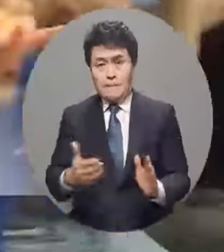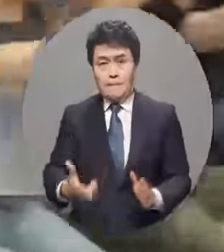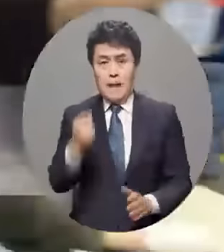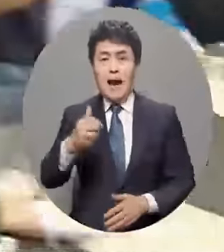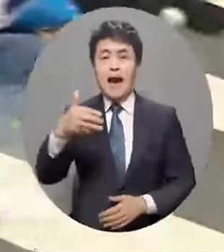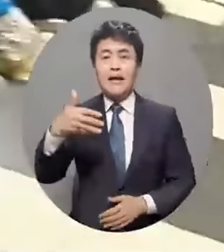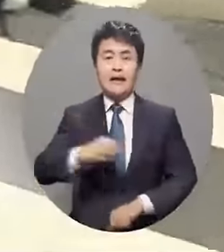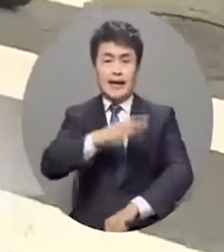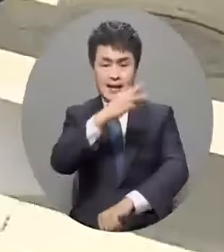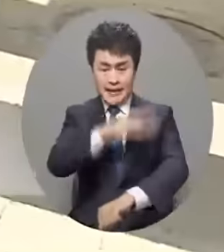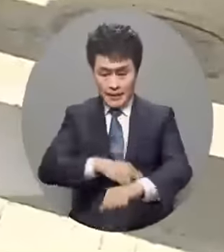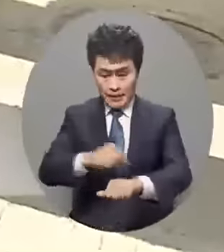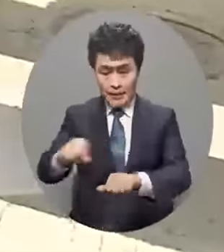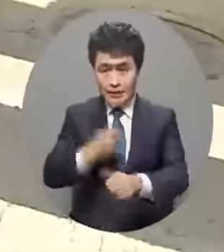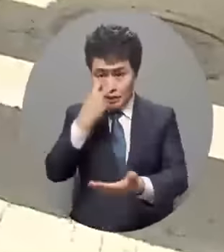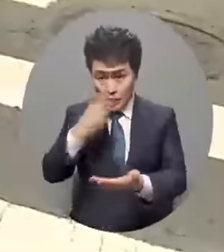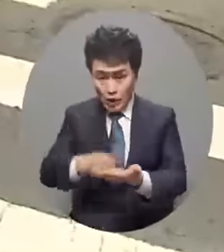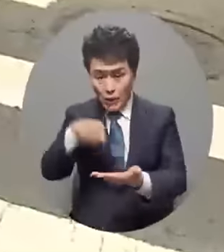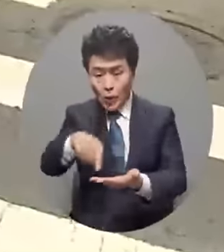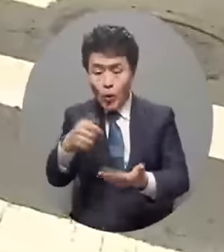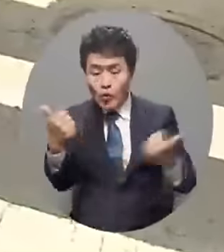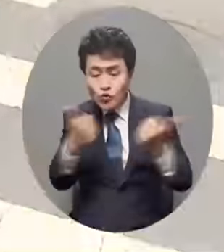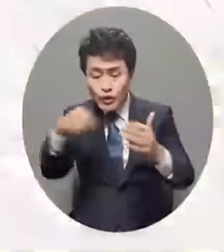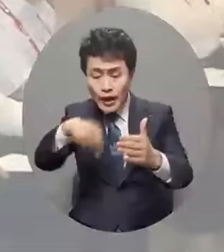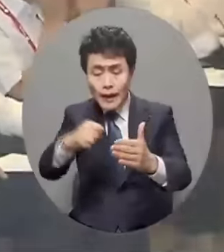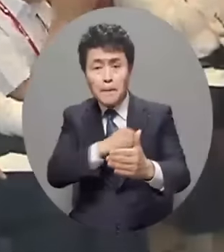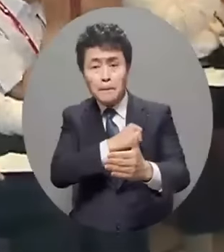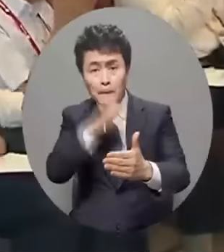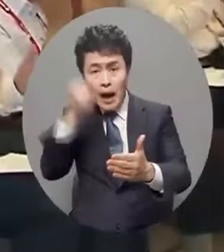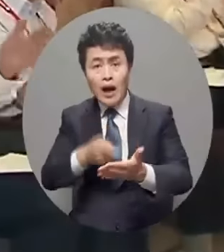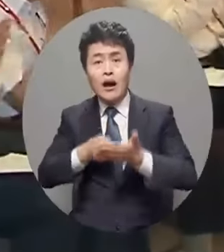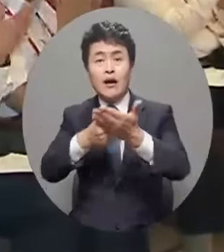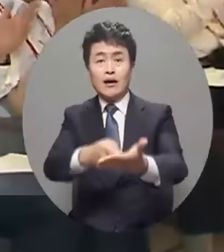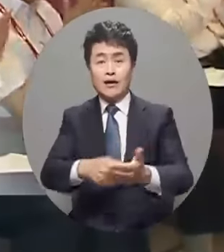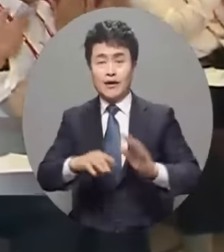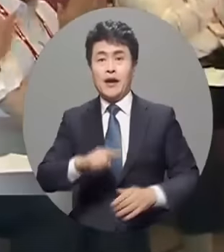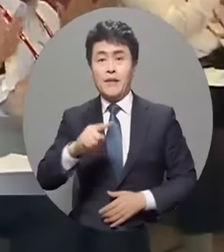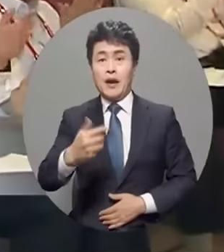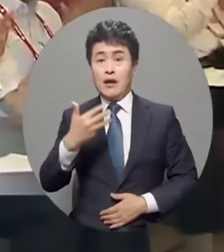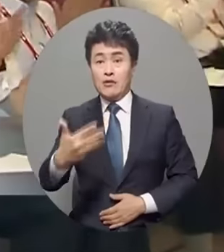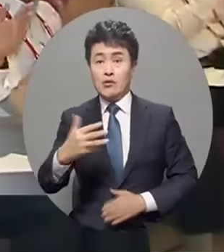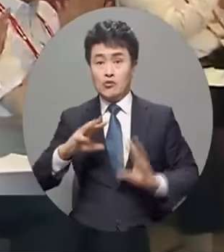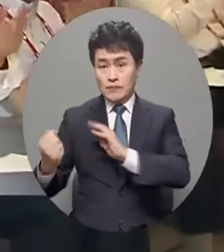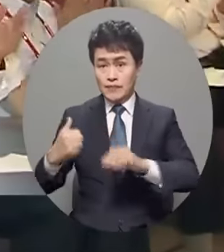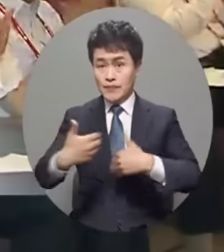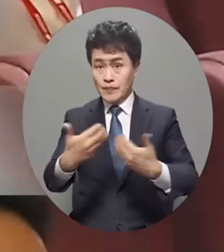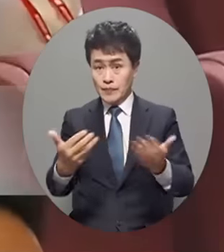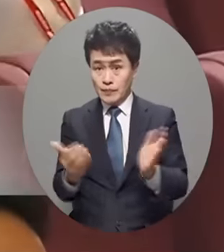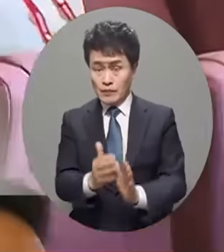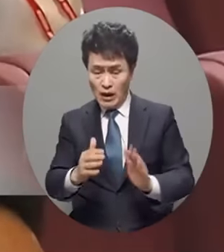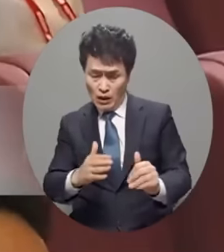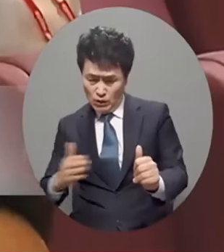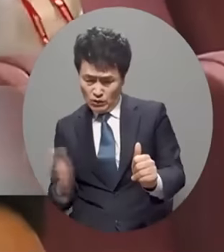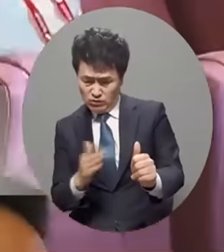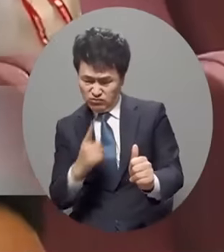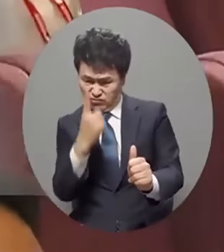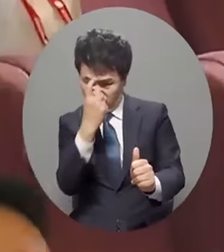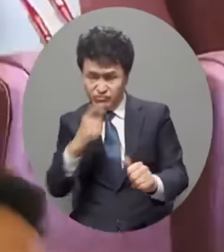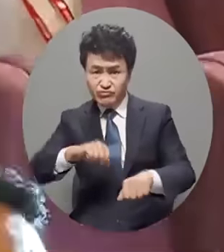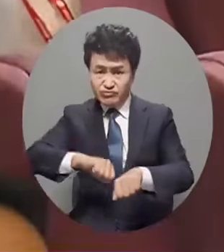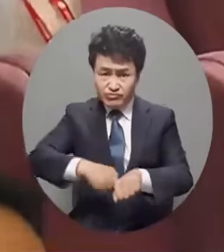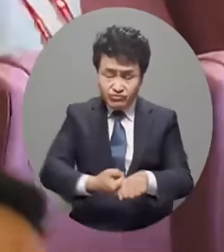최상병 특검법을 본회의에서 처리한다는 방침입니다. 108석 국민의힘은 선동을 위한 생떼 정치,